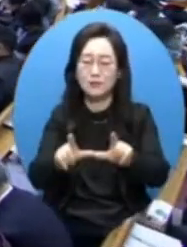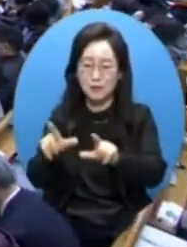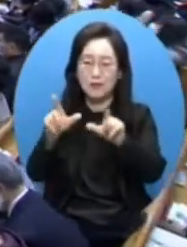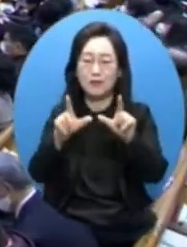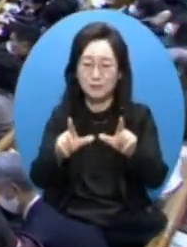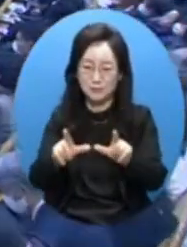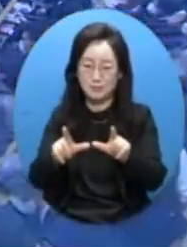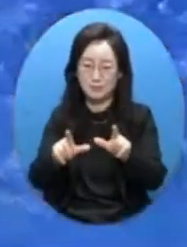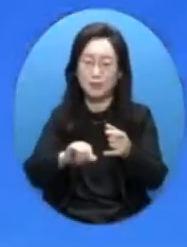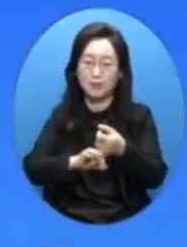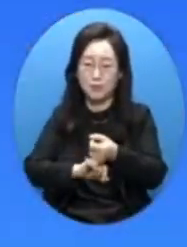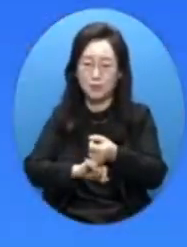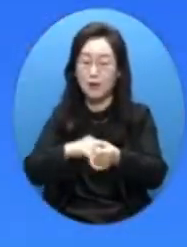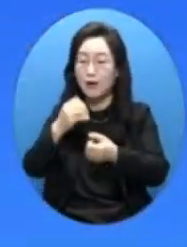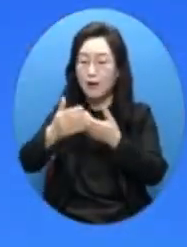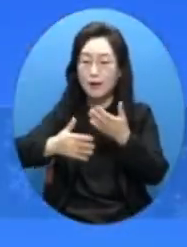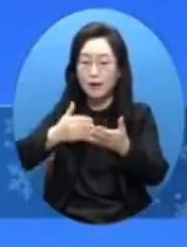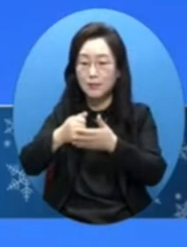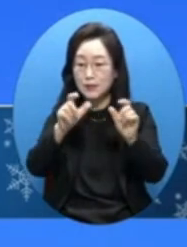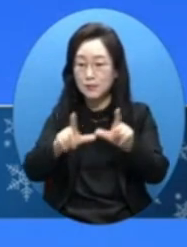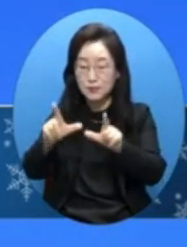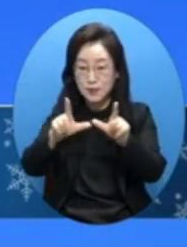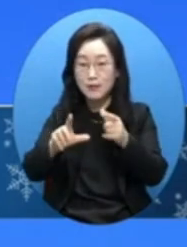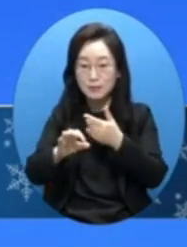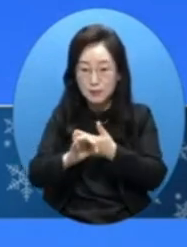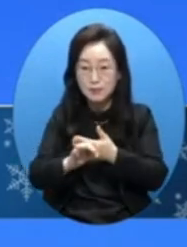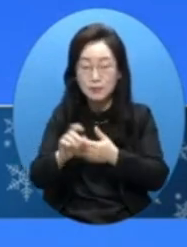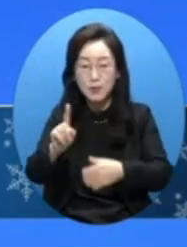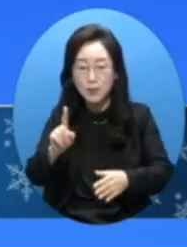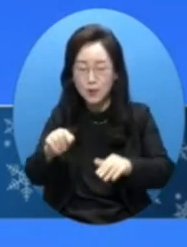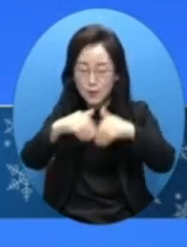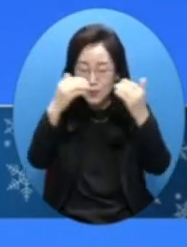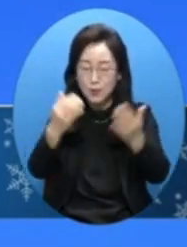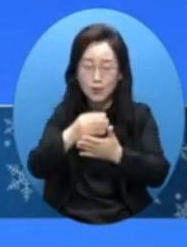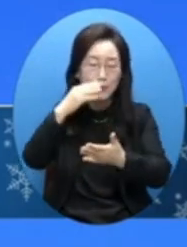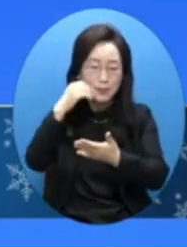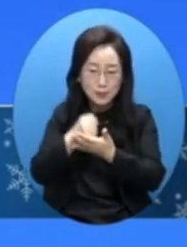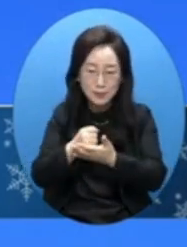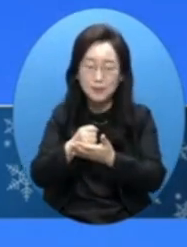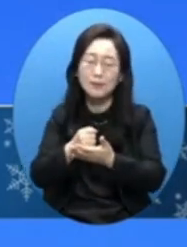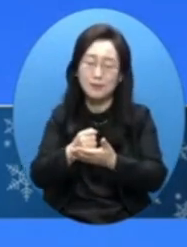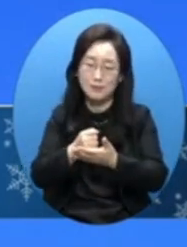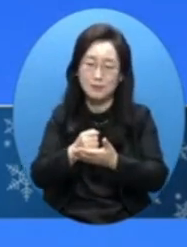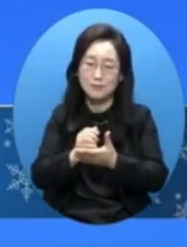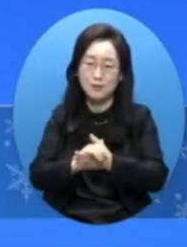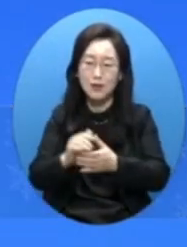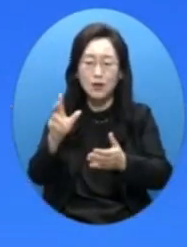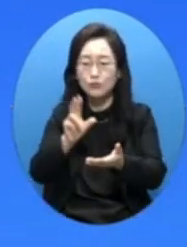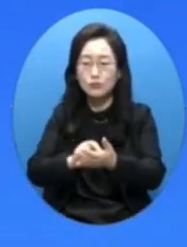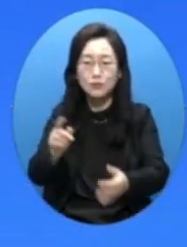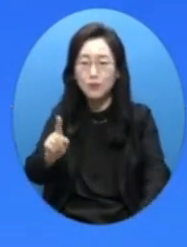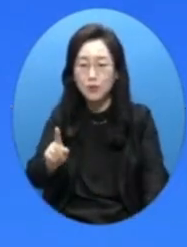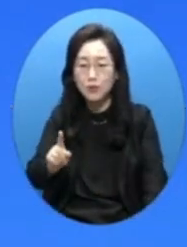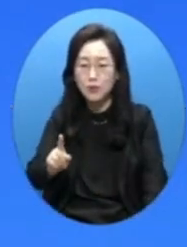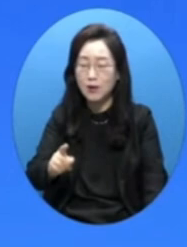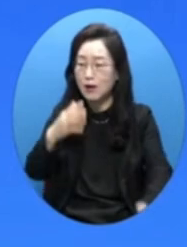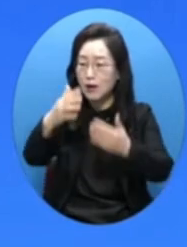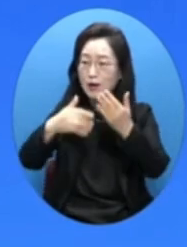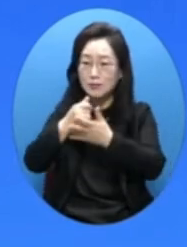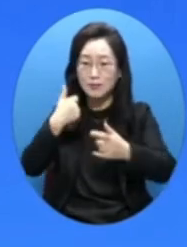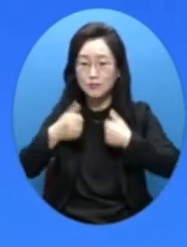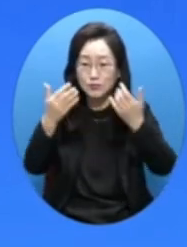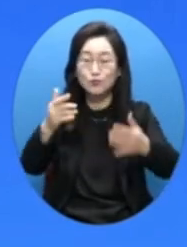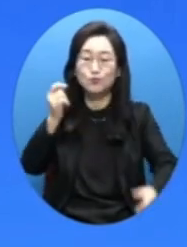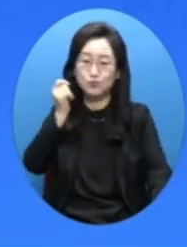하나님을 깊으셔 가는 삶을 살면 만사가 형통하게 될 것입니다 문제는 우리가 하늘 끝이 가지